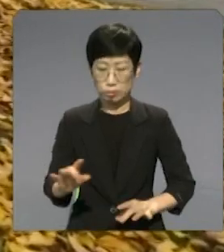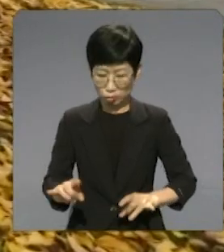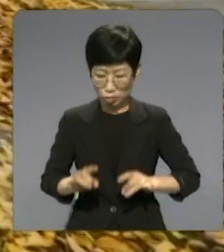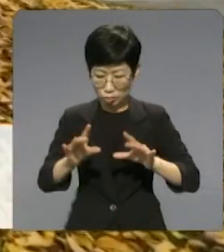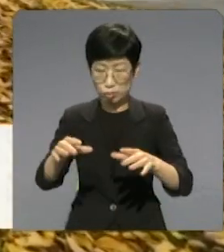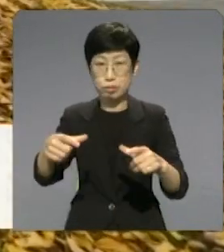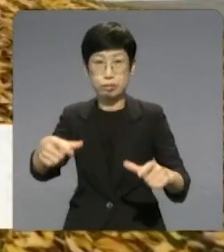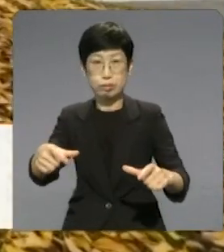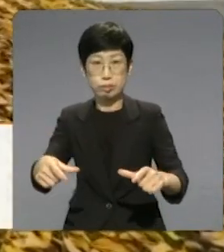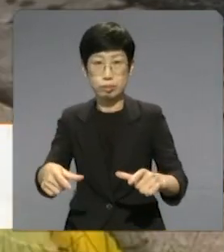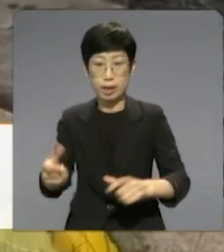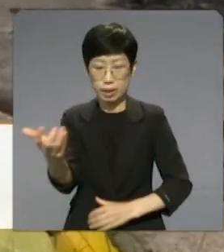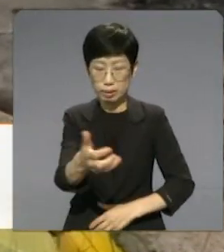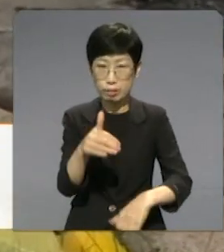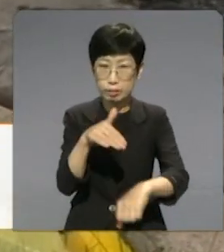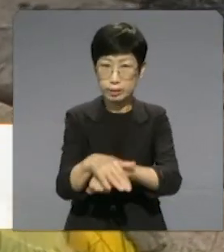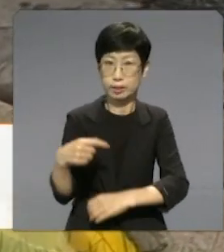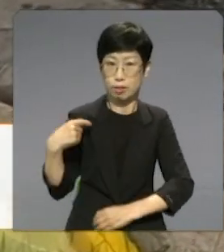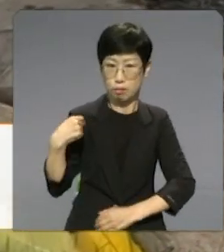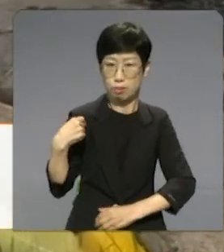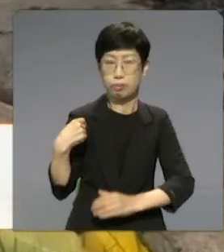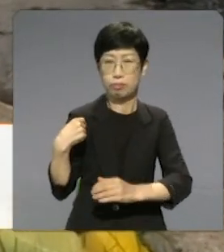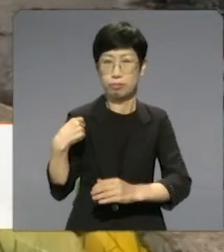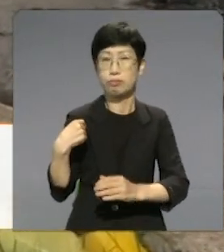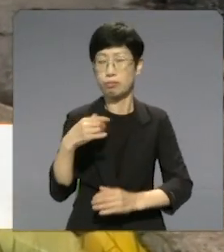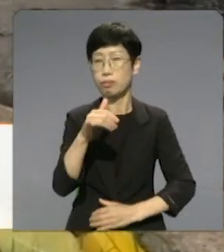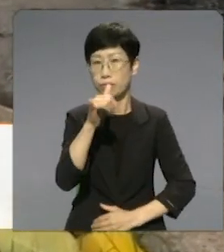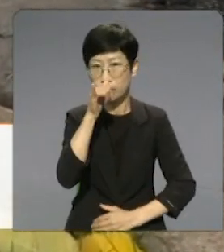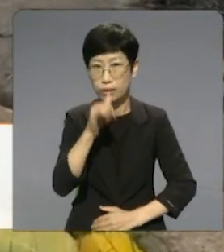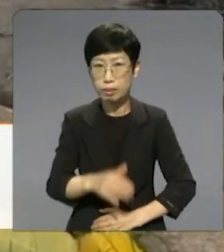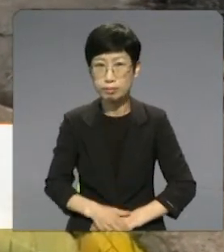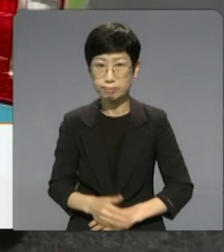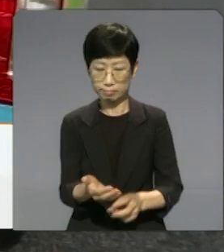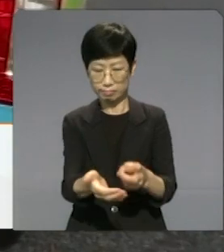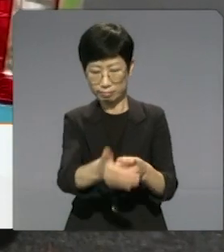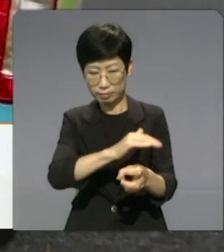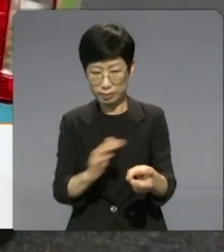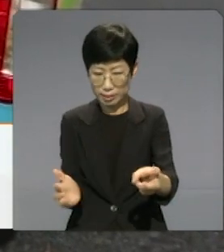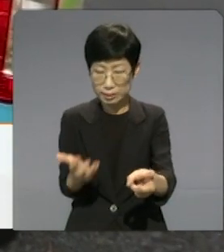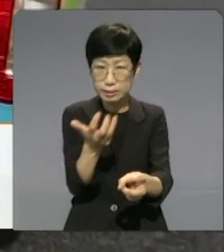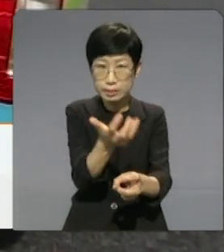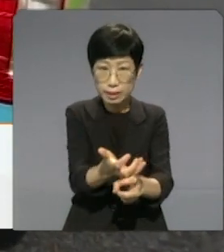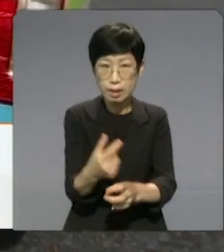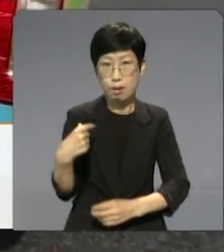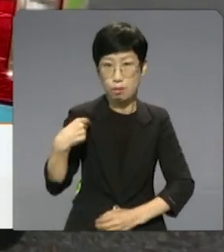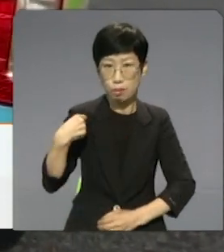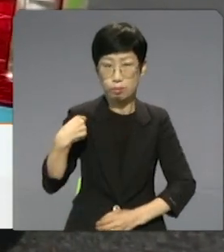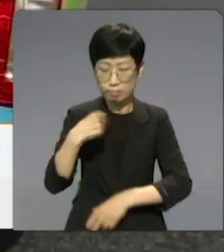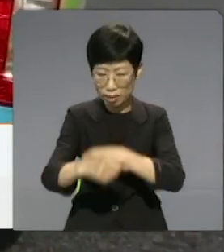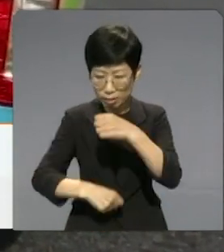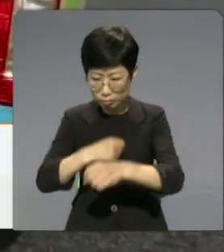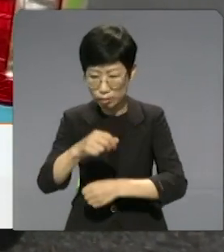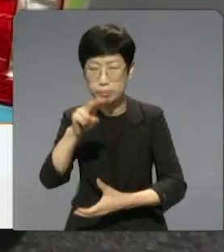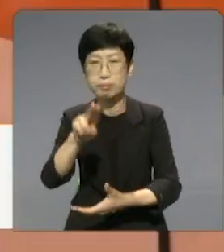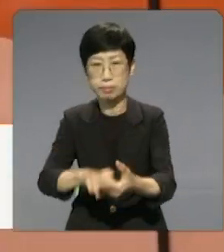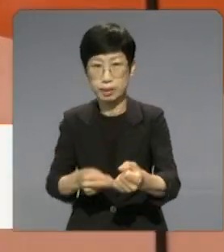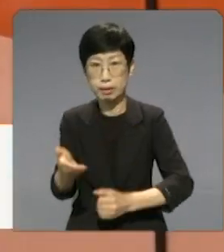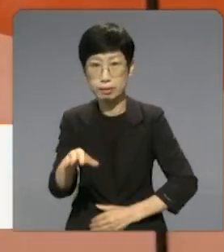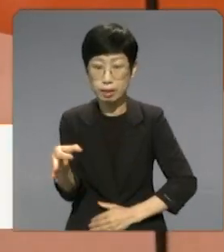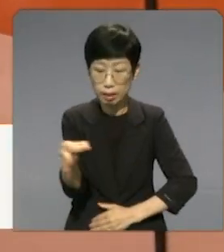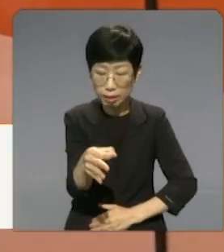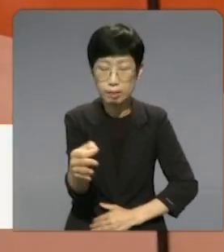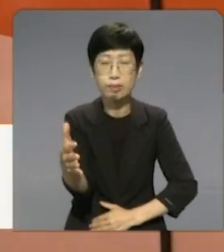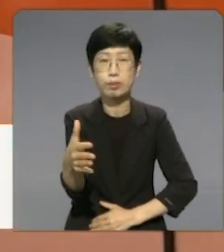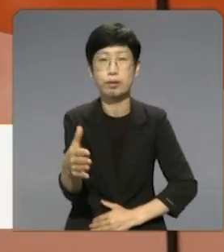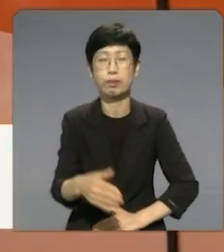호주 빅토리아주에는 이동식 옷장이 등장했습니다 승합차 가득 옷을 신고 다니며 마음껏 쇼핑할 수 있게 하지만 돈을